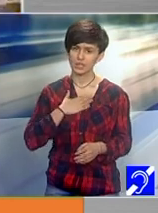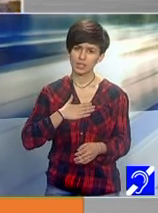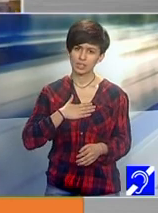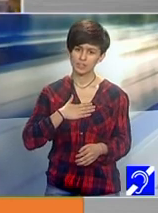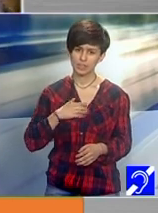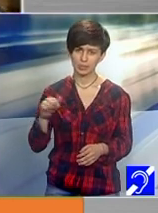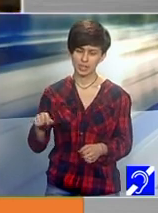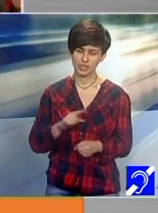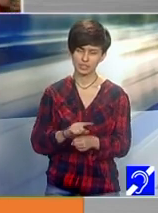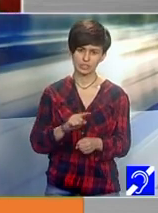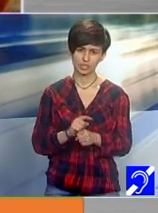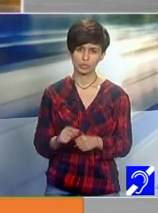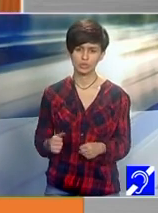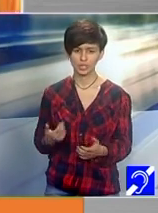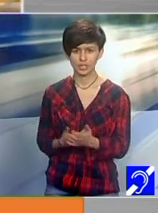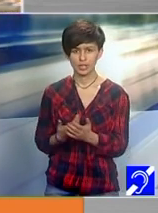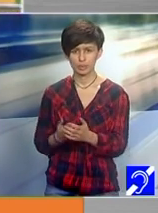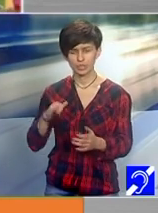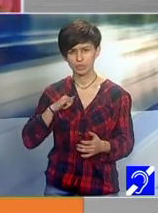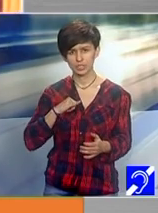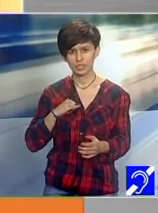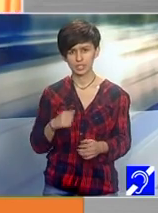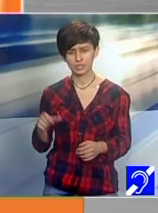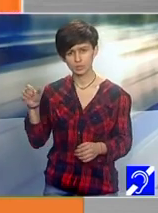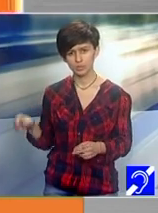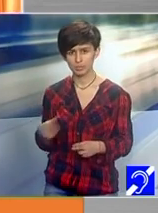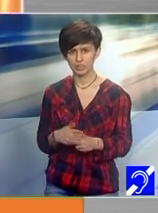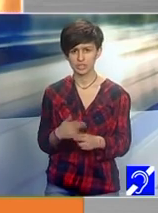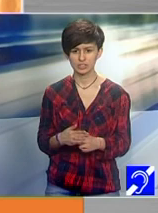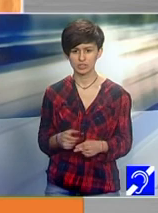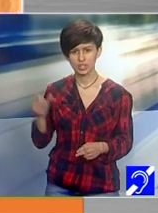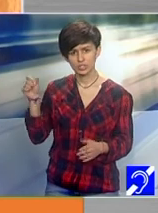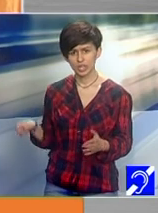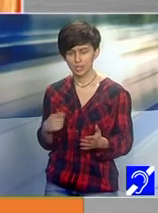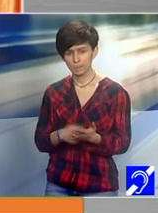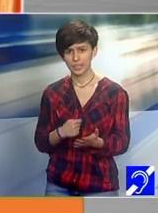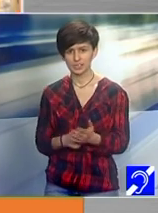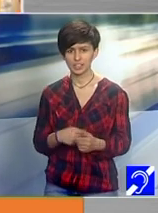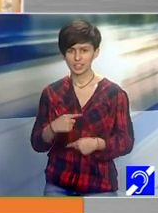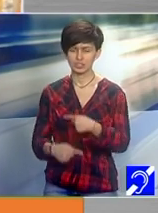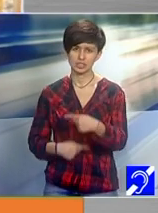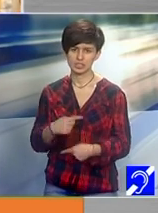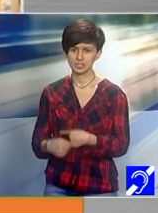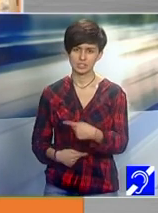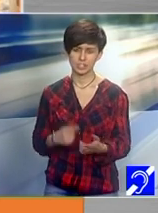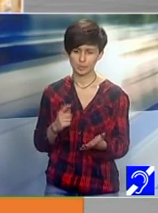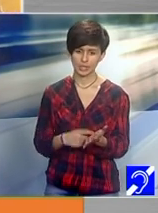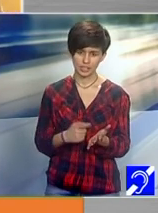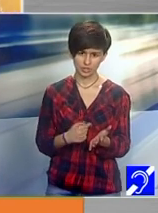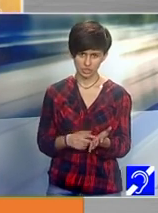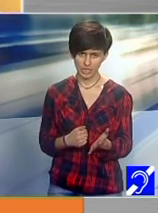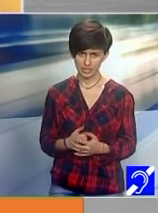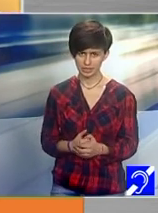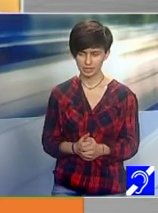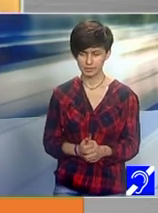lucruri în interesul pacienților și, de ce nu, și în interesul salariaților din sistem, solicitând, așa cum foarte bine